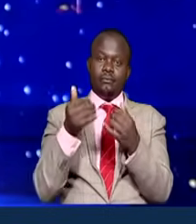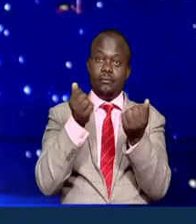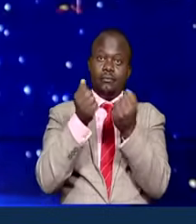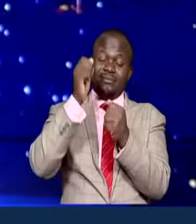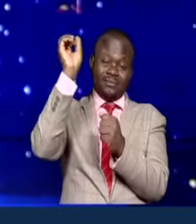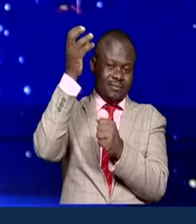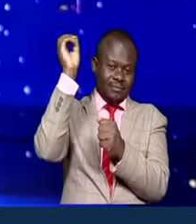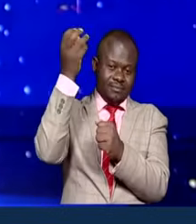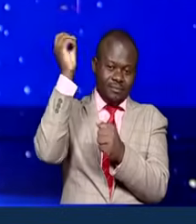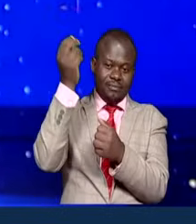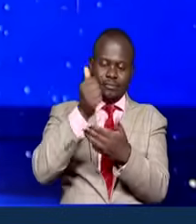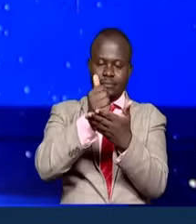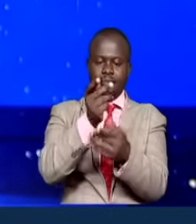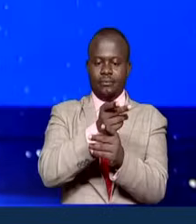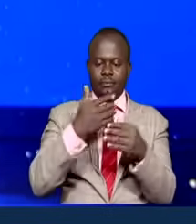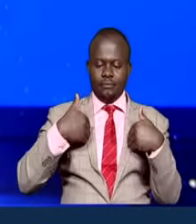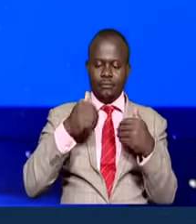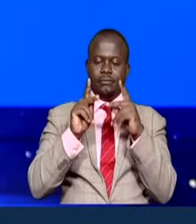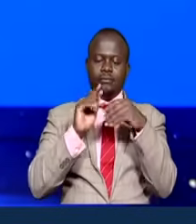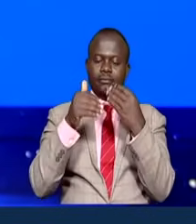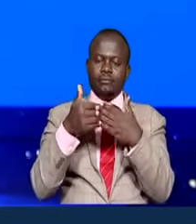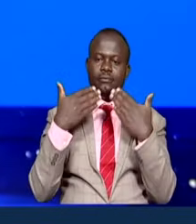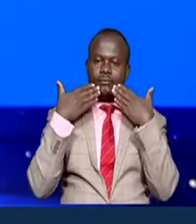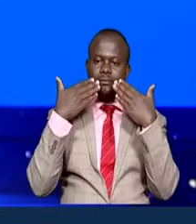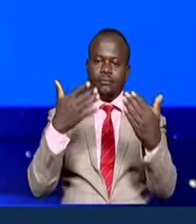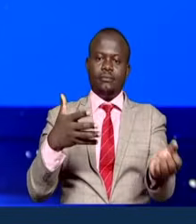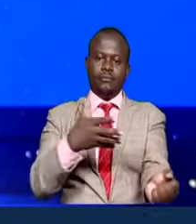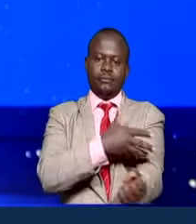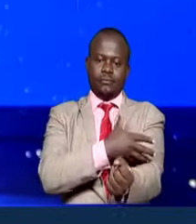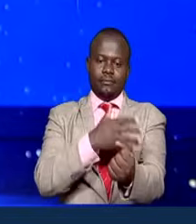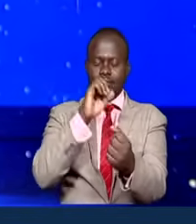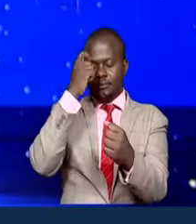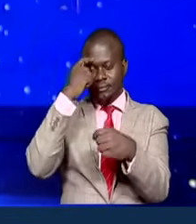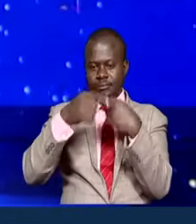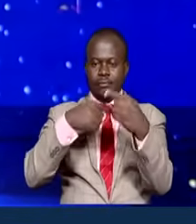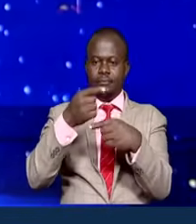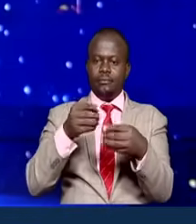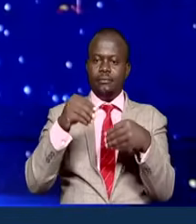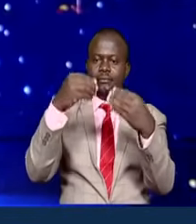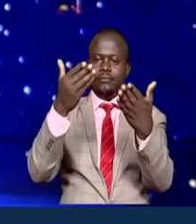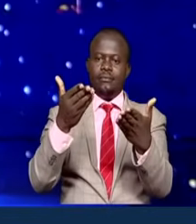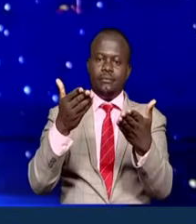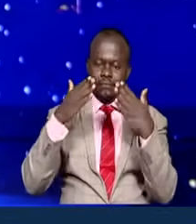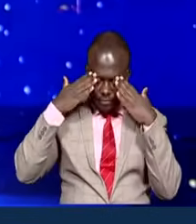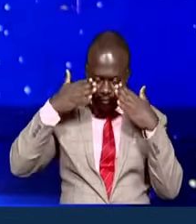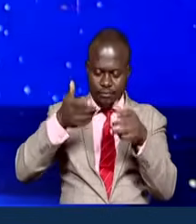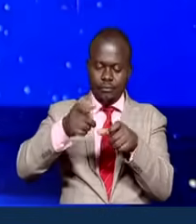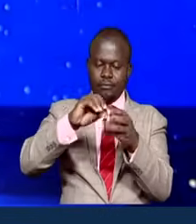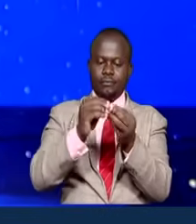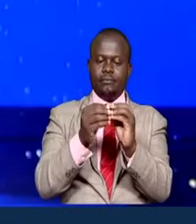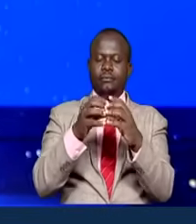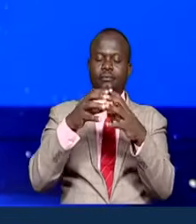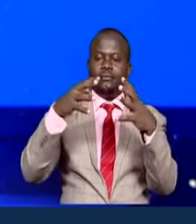bifasha kwita ku buzima bw'abaturage. Bakaba bashima imbaraga leta ikomeje gushyira mu kongera umubare w'izo